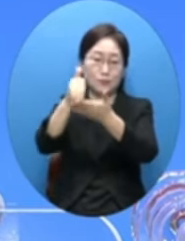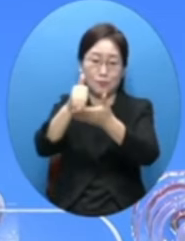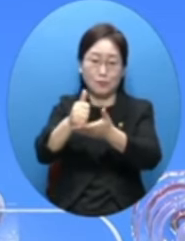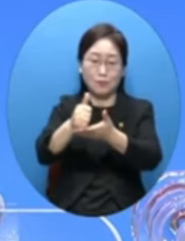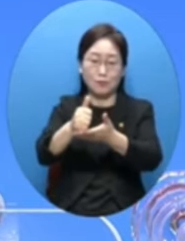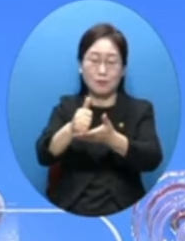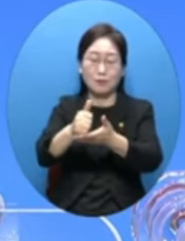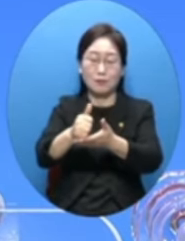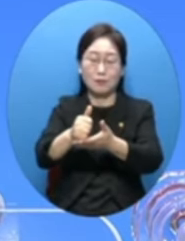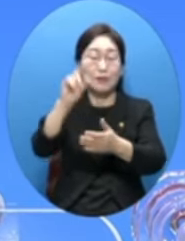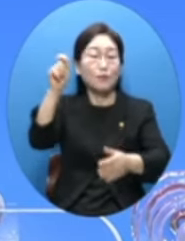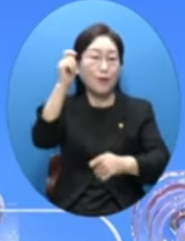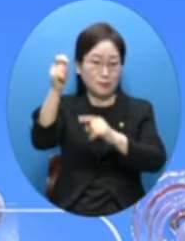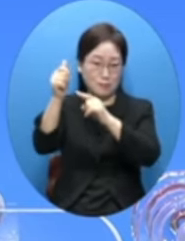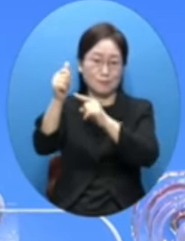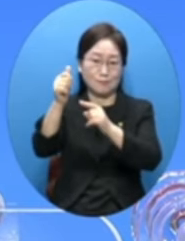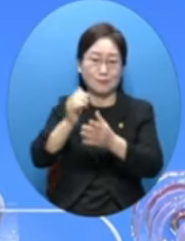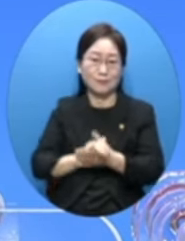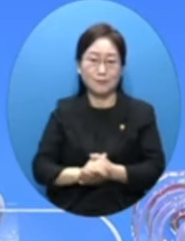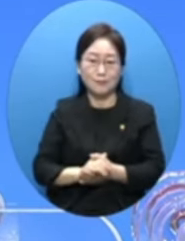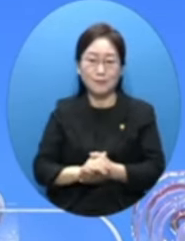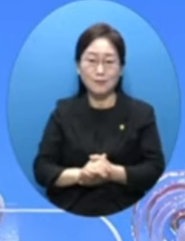그는